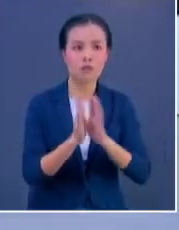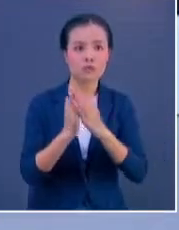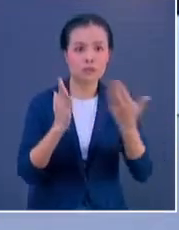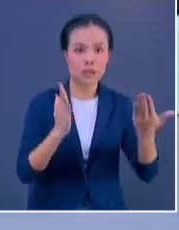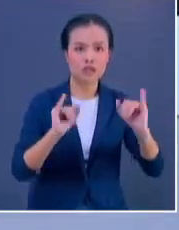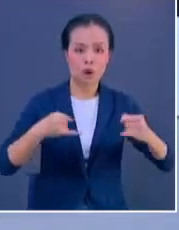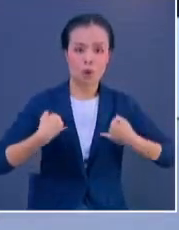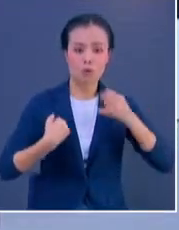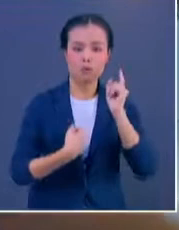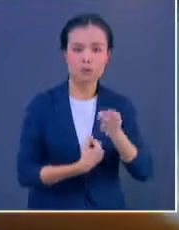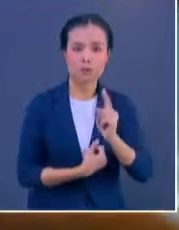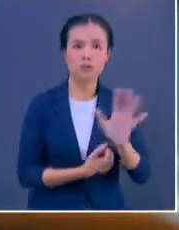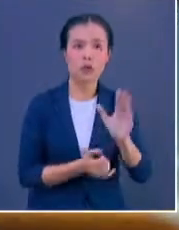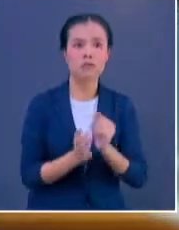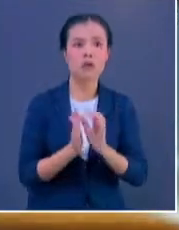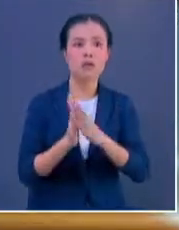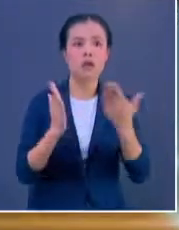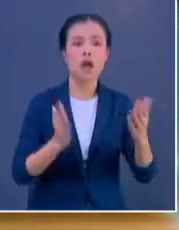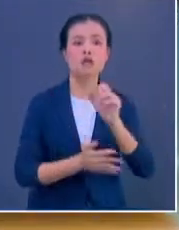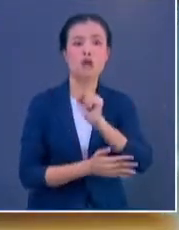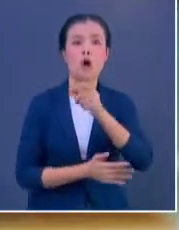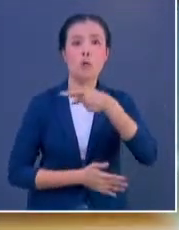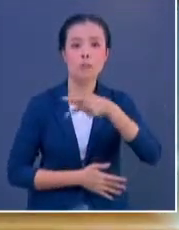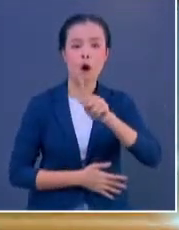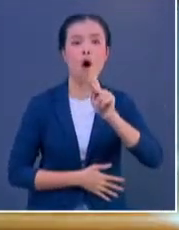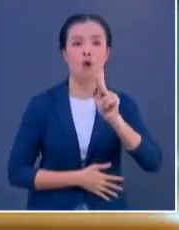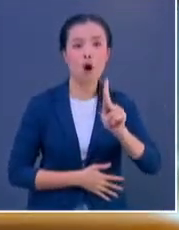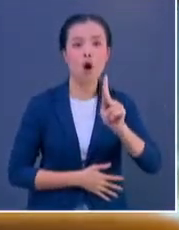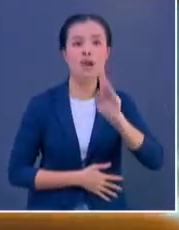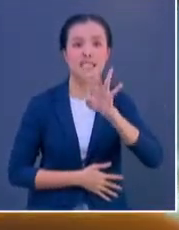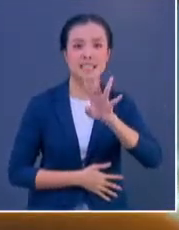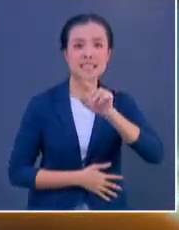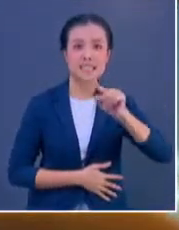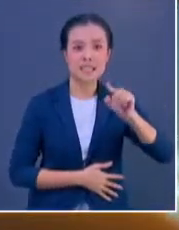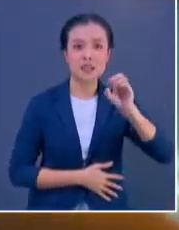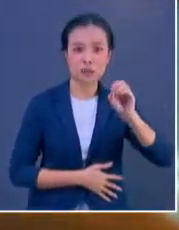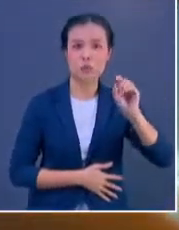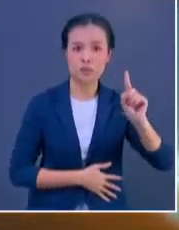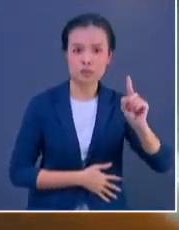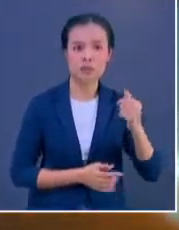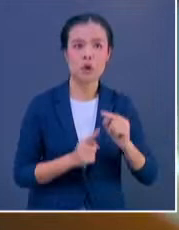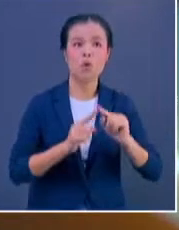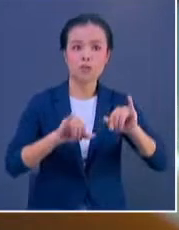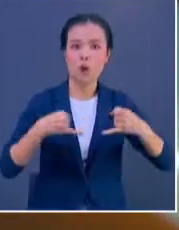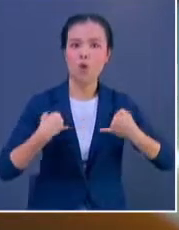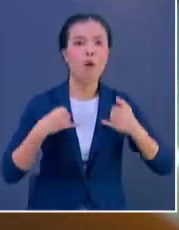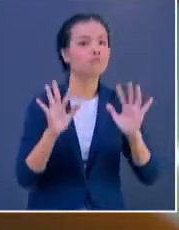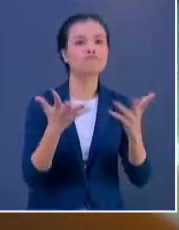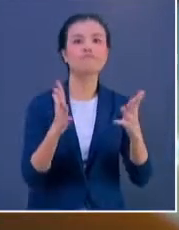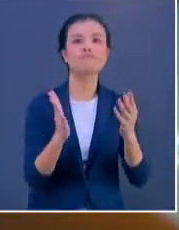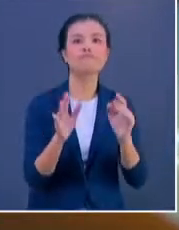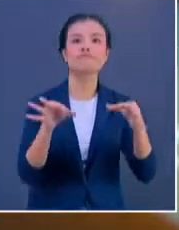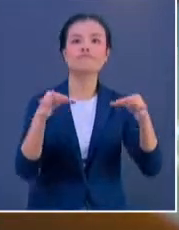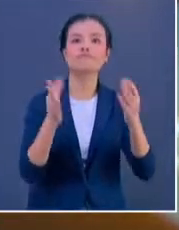จ้าของที่แท้จริง ก็มีเป็นใบสปก. 4/01 ครับ แต่ถ้ายังเป็นโฉนดที่เป็นบอกว่าเป็นการแสดงความเป็นเจ้าของนี่ไม่มีใบนั้น